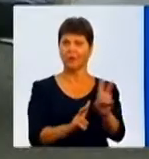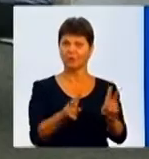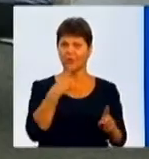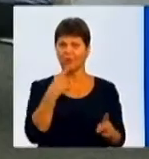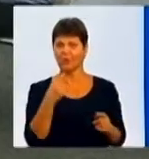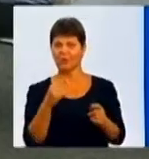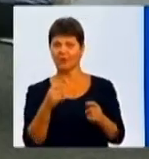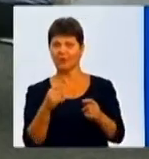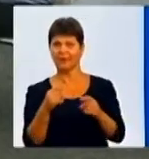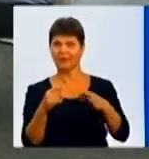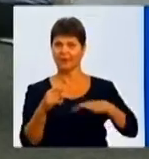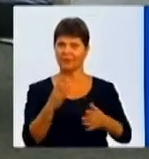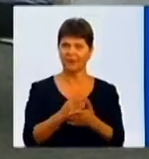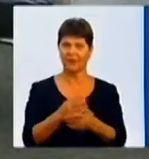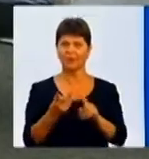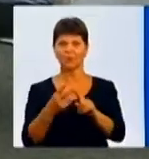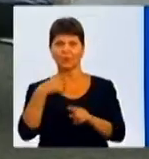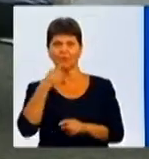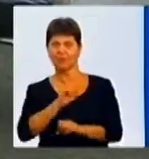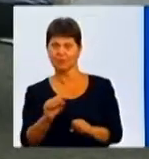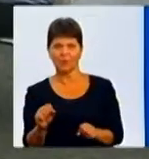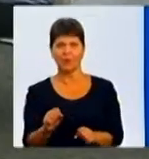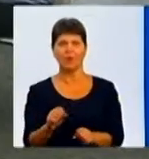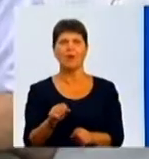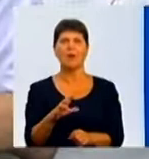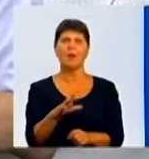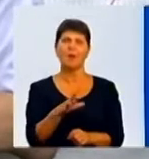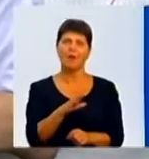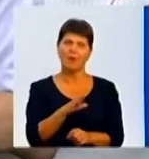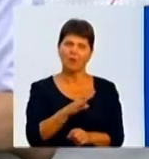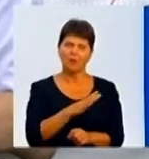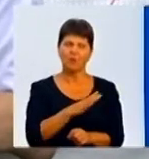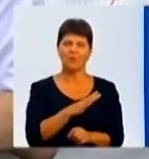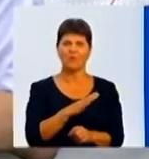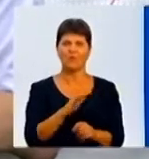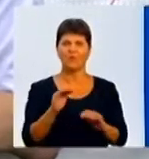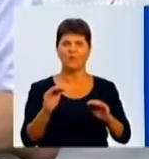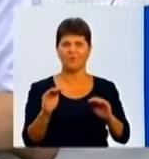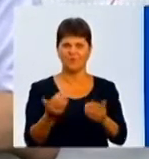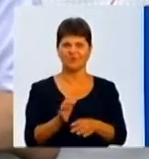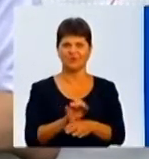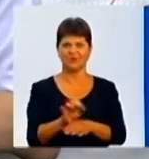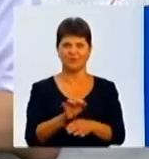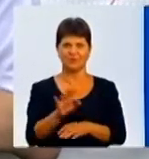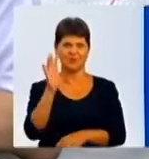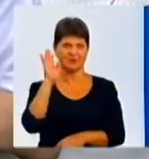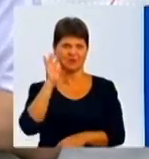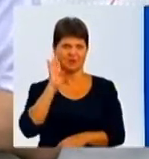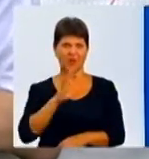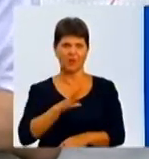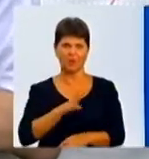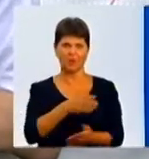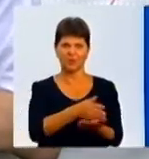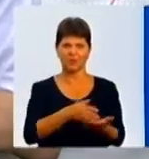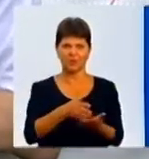ні, не можна. Були такі, коли не хватало, ну, був напряг, менше його виробляли. Значить, говорили про те, що